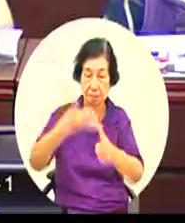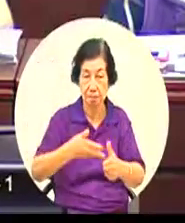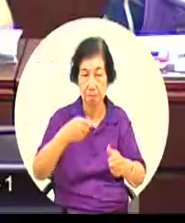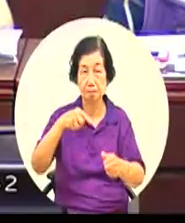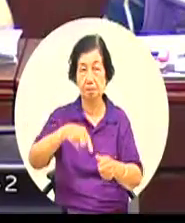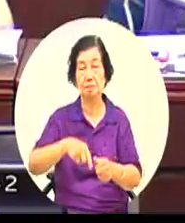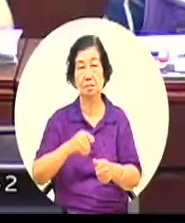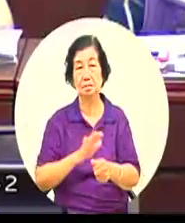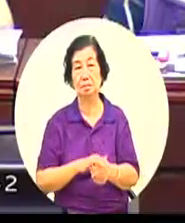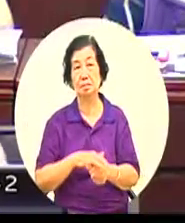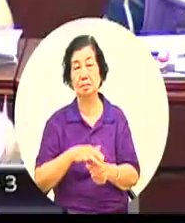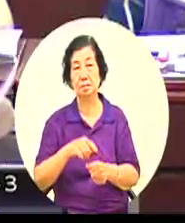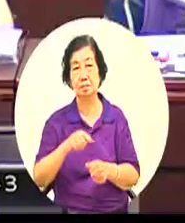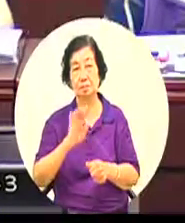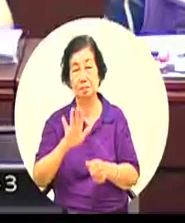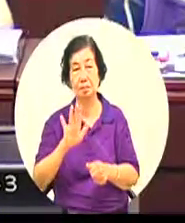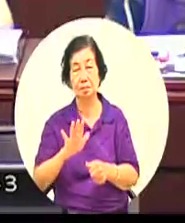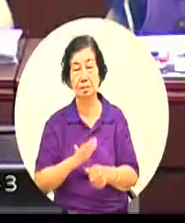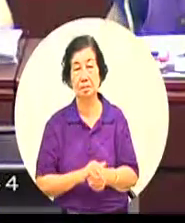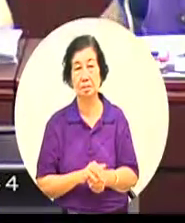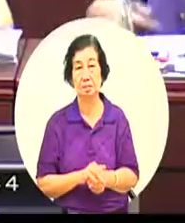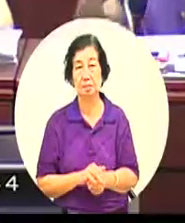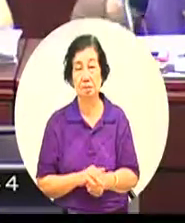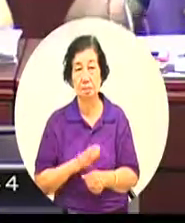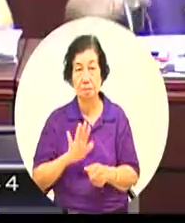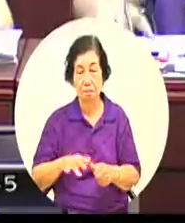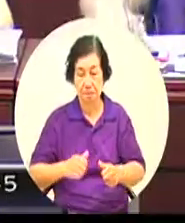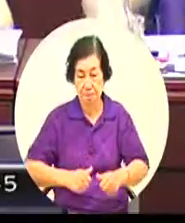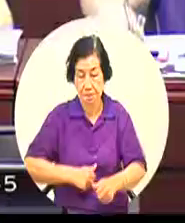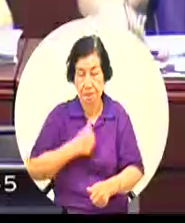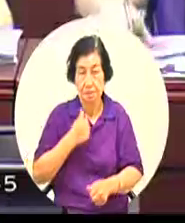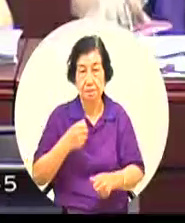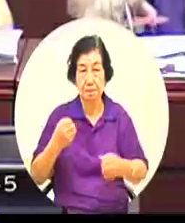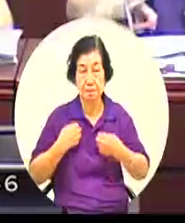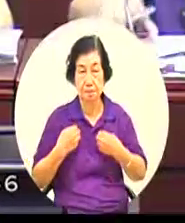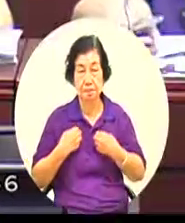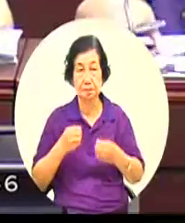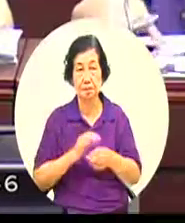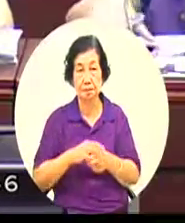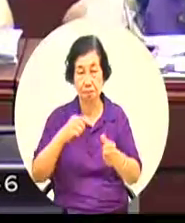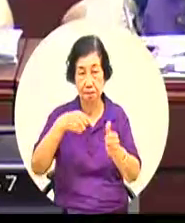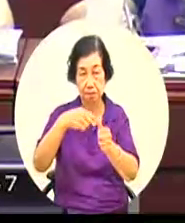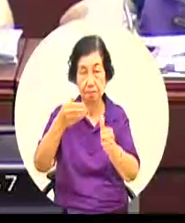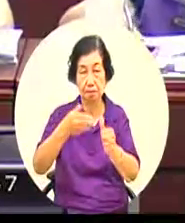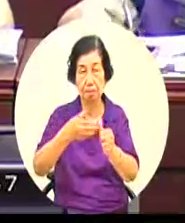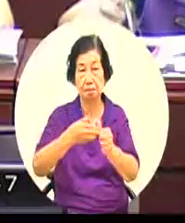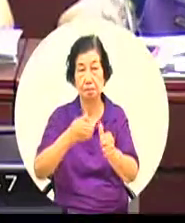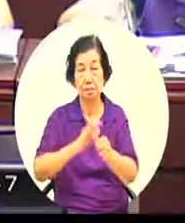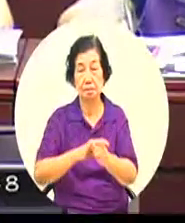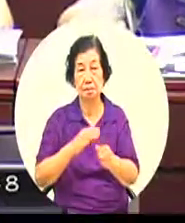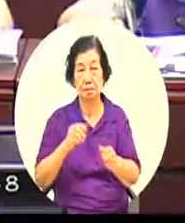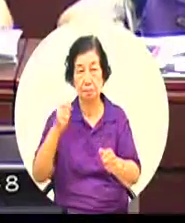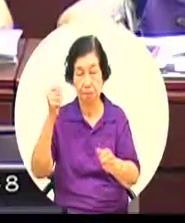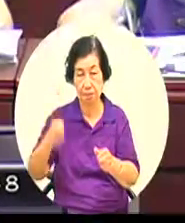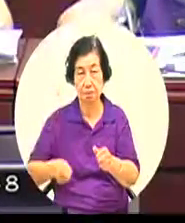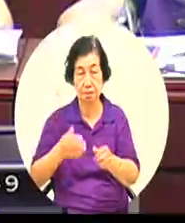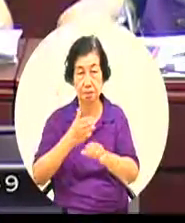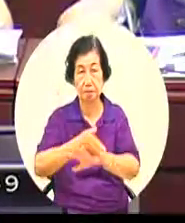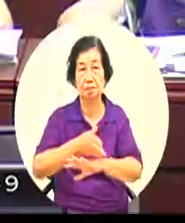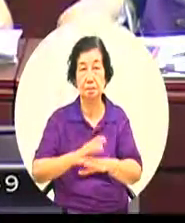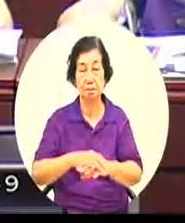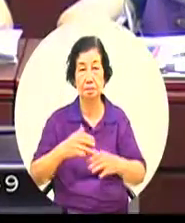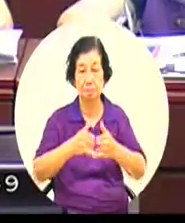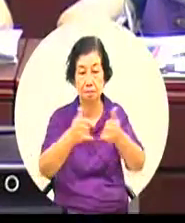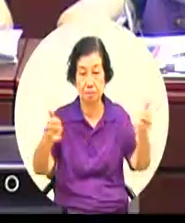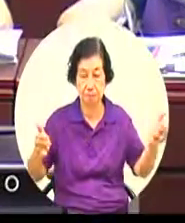助。那议员关心到我们的实验教育，其实实验教育目前已经通过的是民族大爱，那民族大爱的